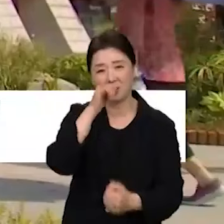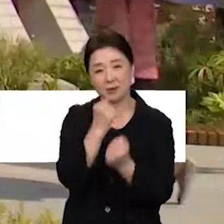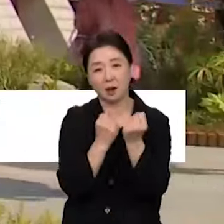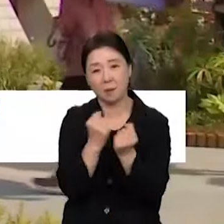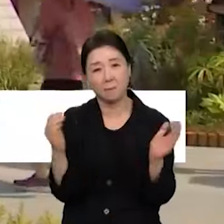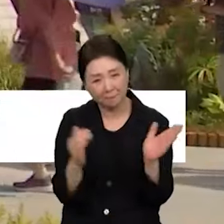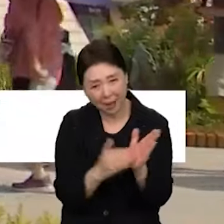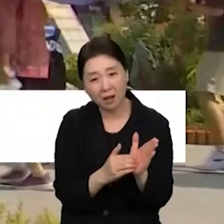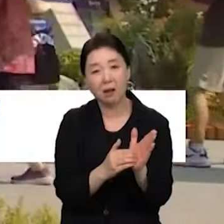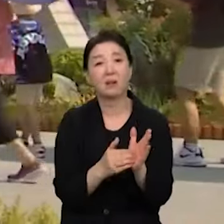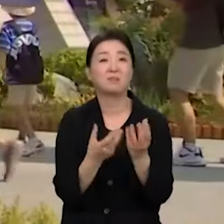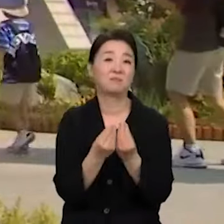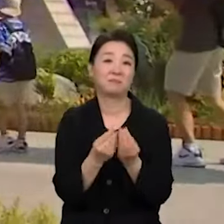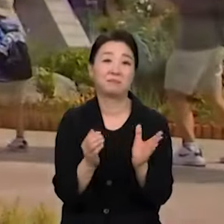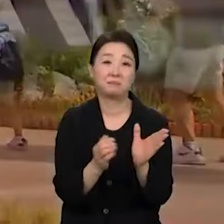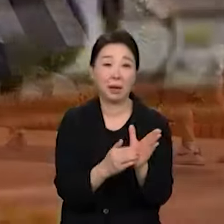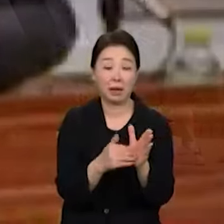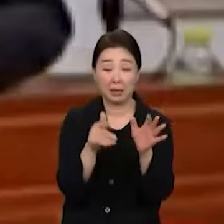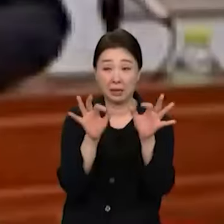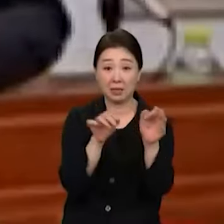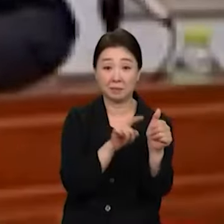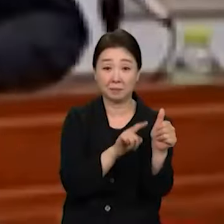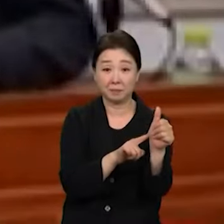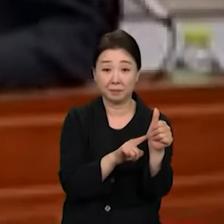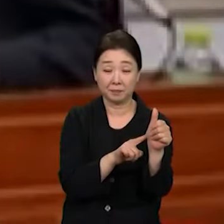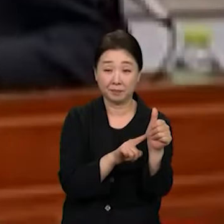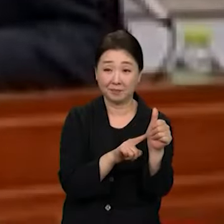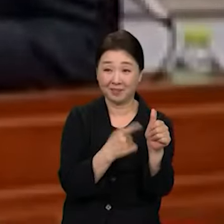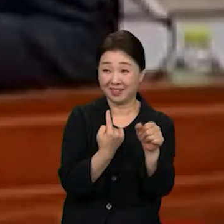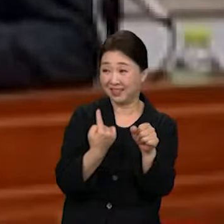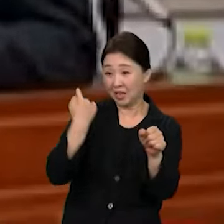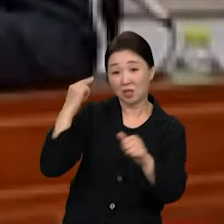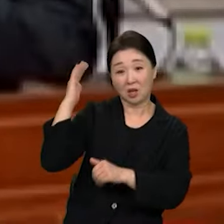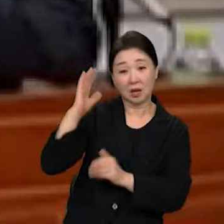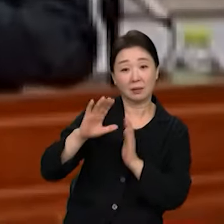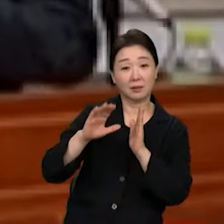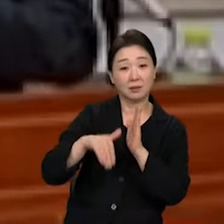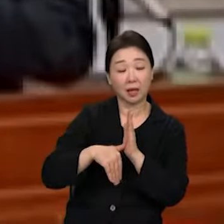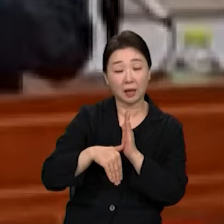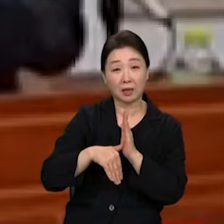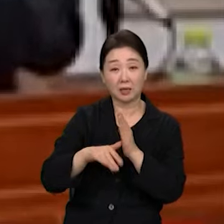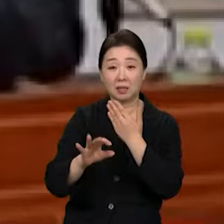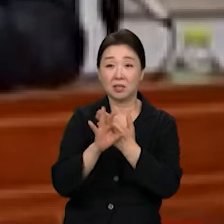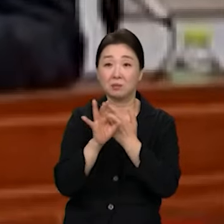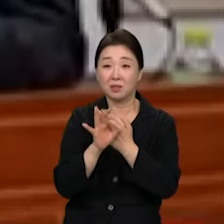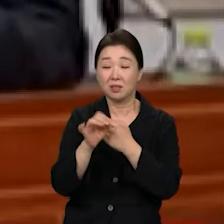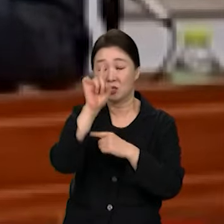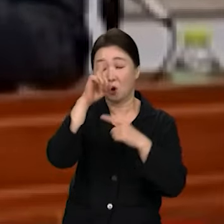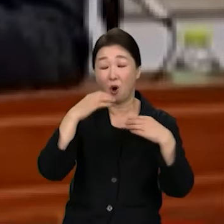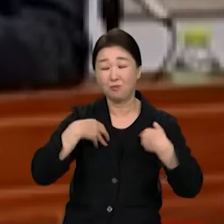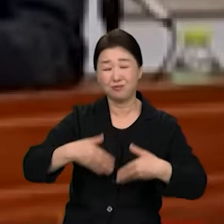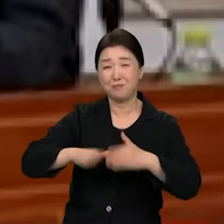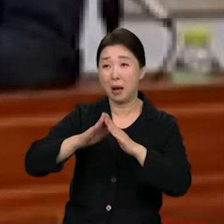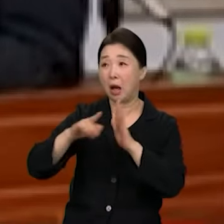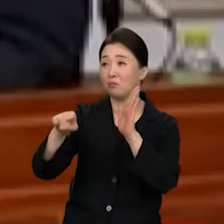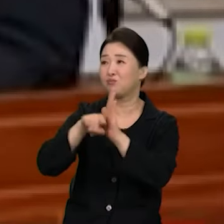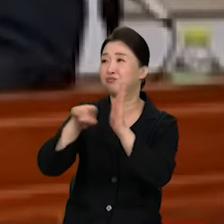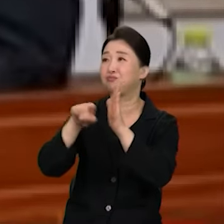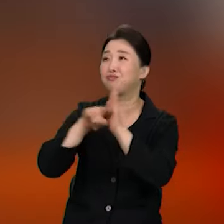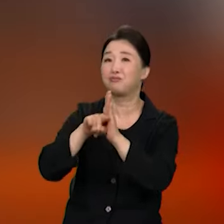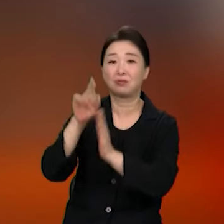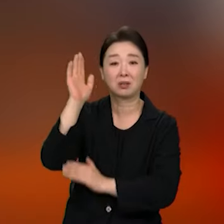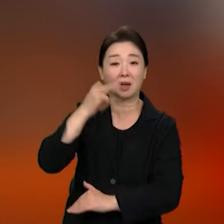설명했다고 해명했습니다. 김 관장은 실제 지난해 한 강연에서 임시정부 계승을 부정하는 인식을 드러낸 바